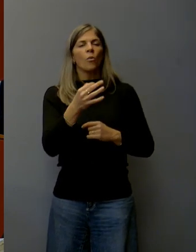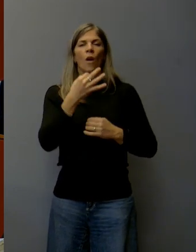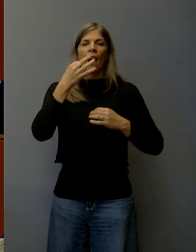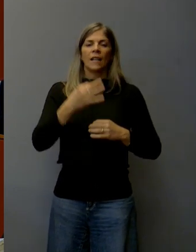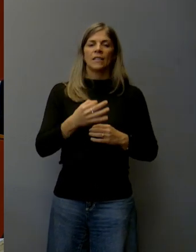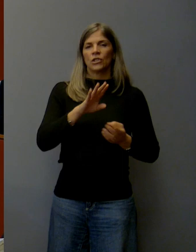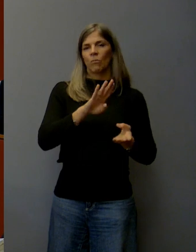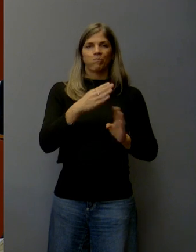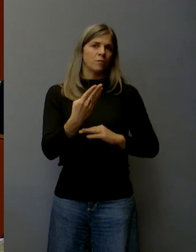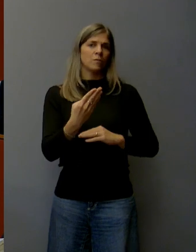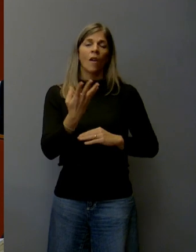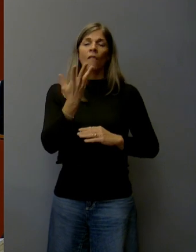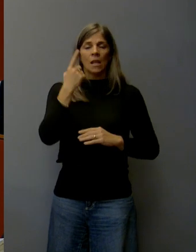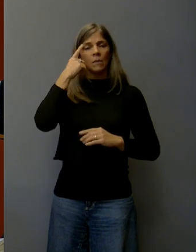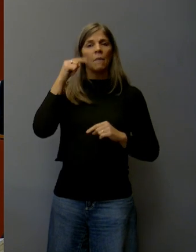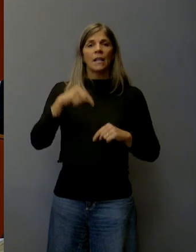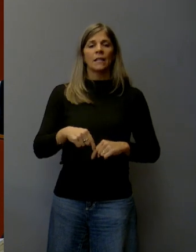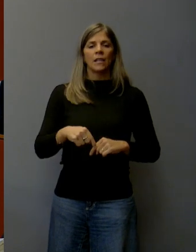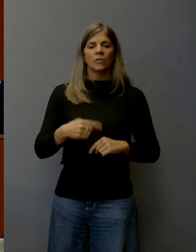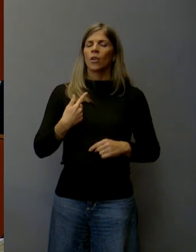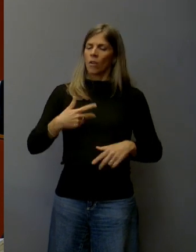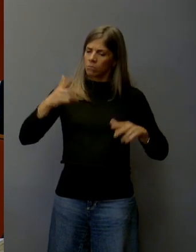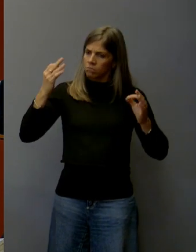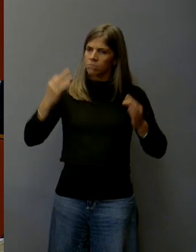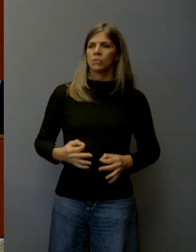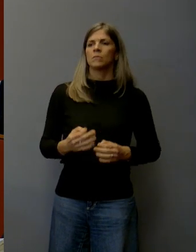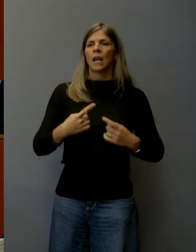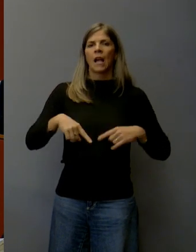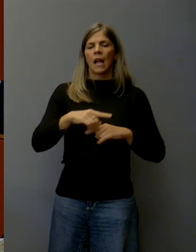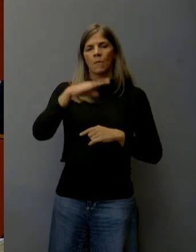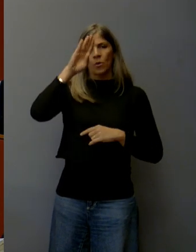vogliamo saperlo adesso E allora facciamo una capogruppo adesso